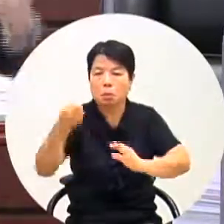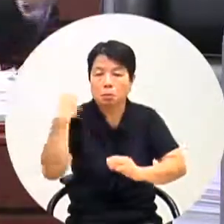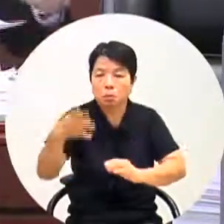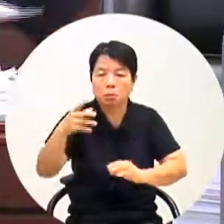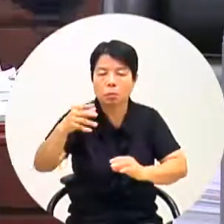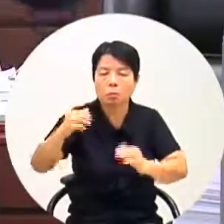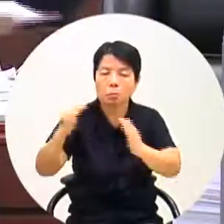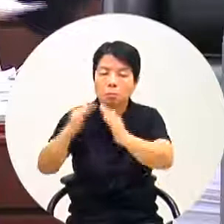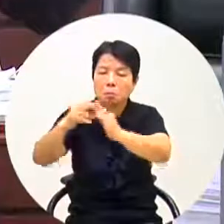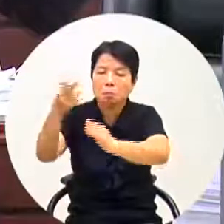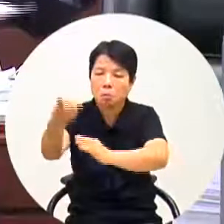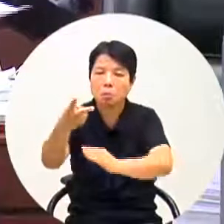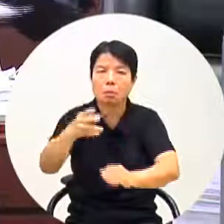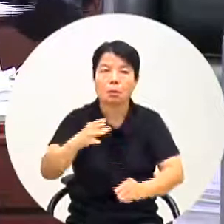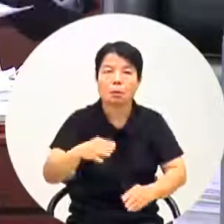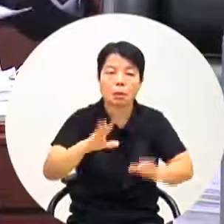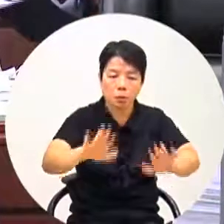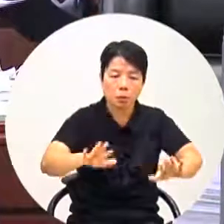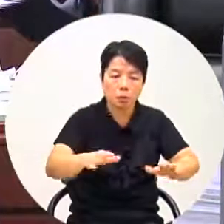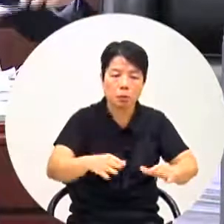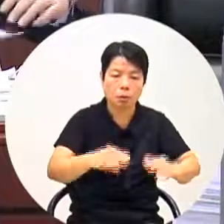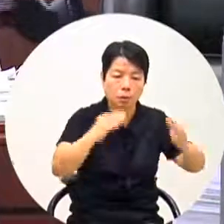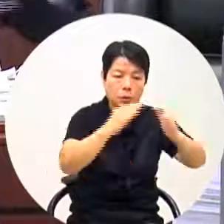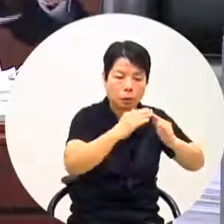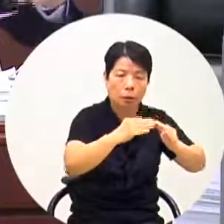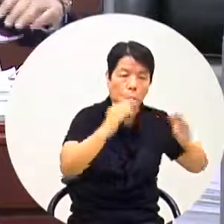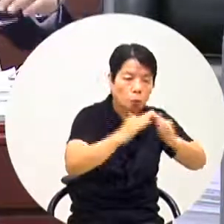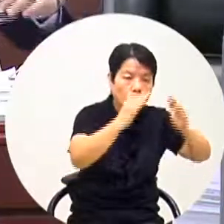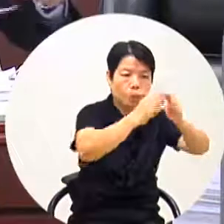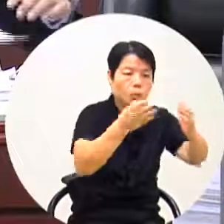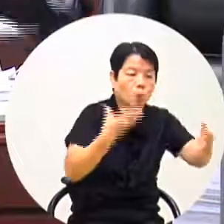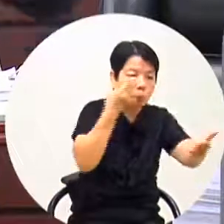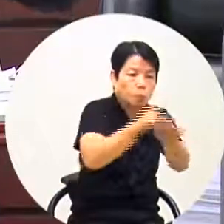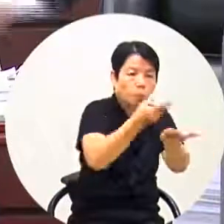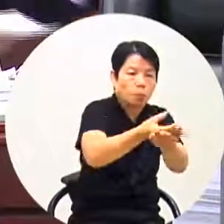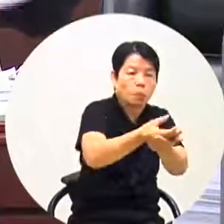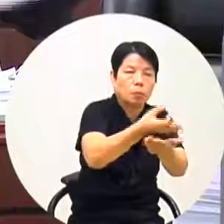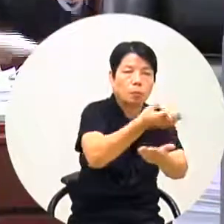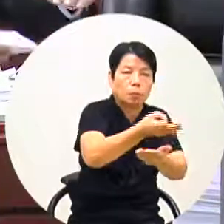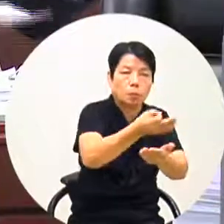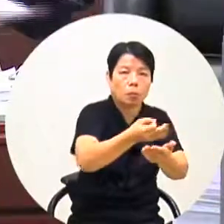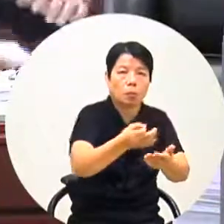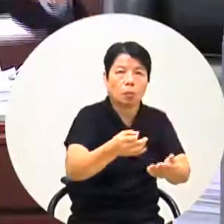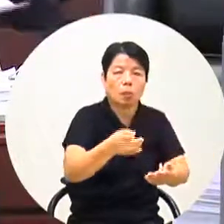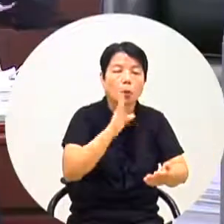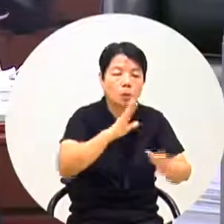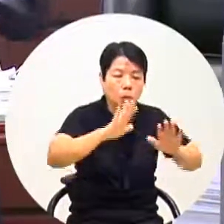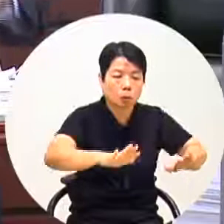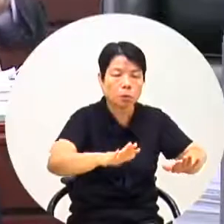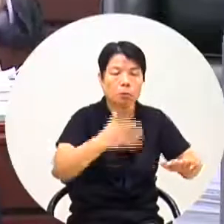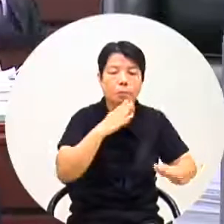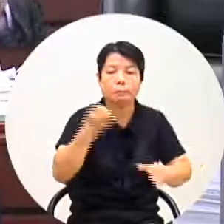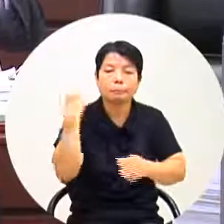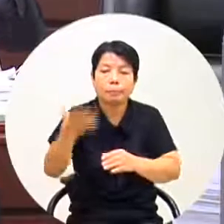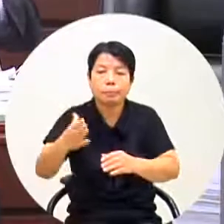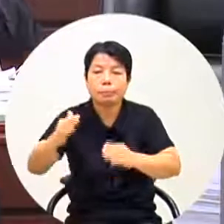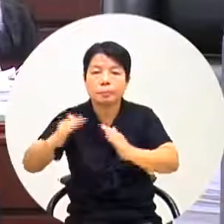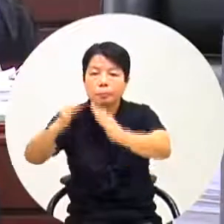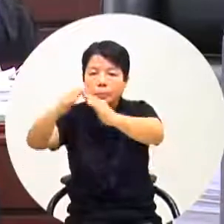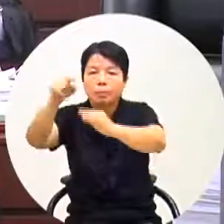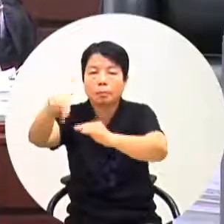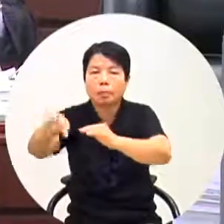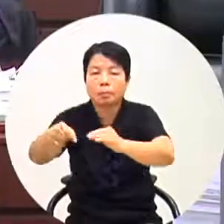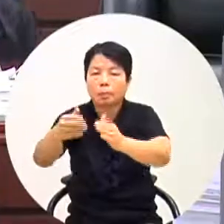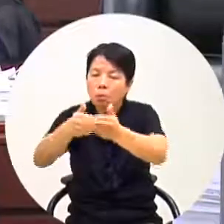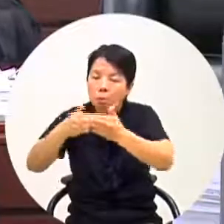这个意思，是说我们在建筑物补偿上的话，希望说能够补偿到你现在盖的房子，假设在新的地方要盖这样的房子需要